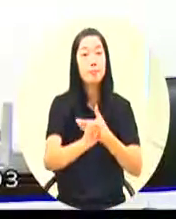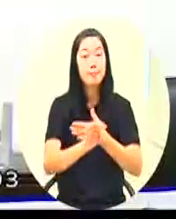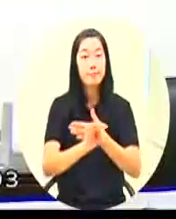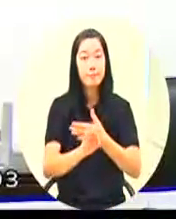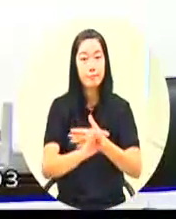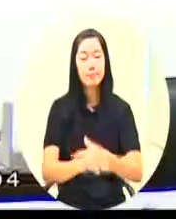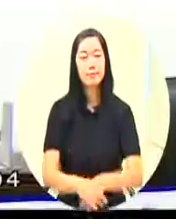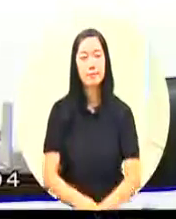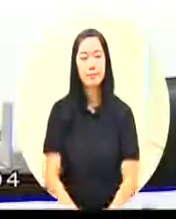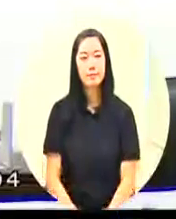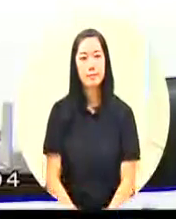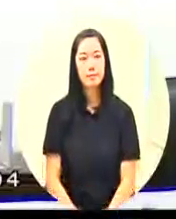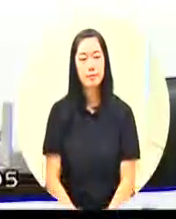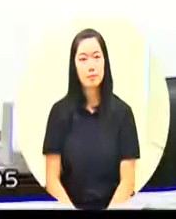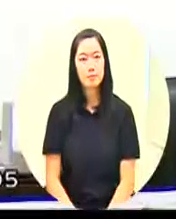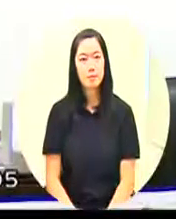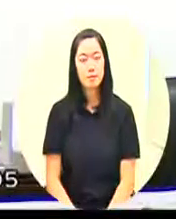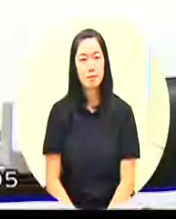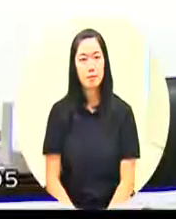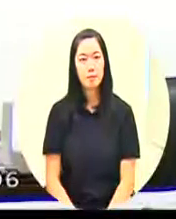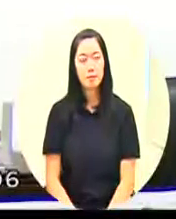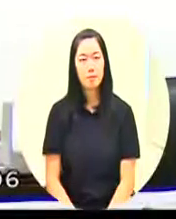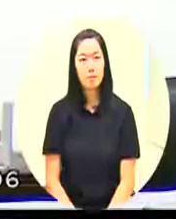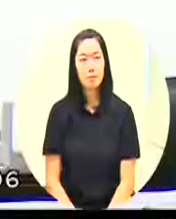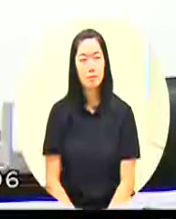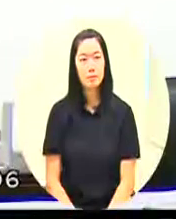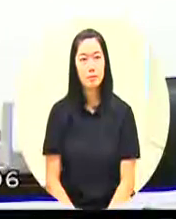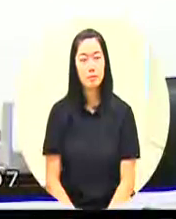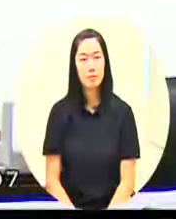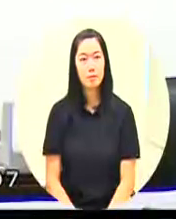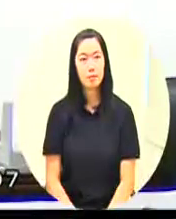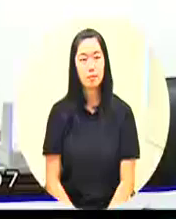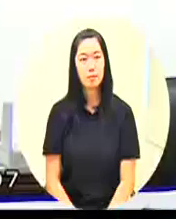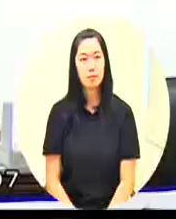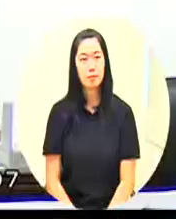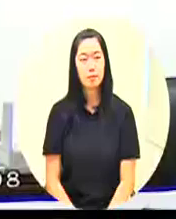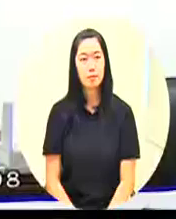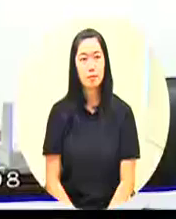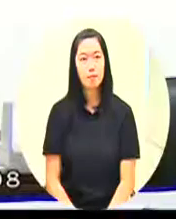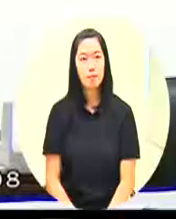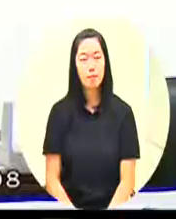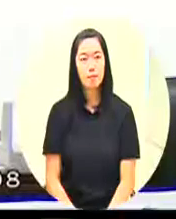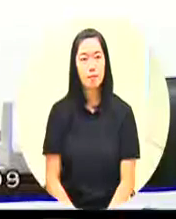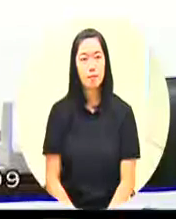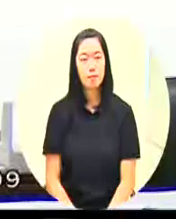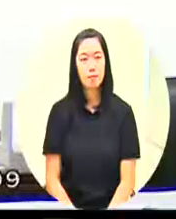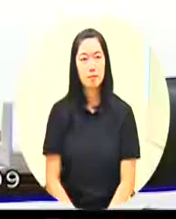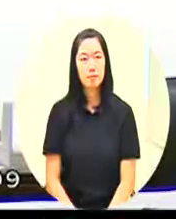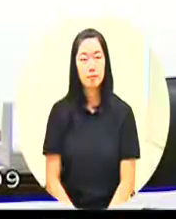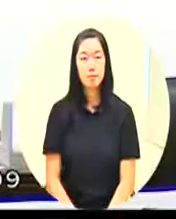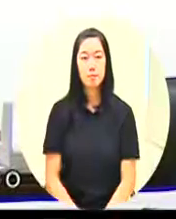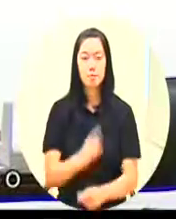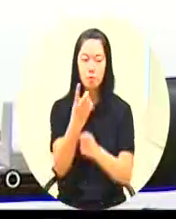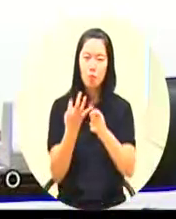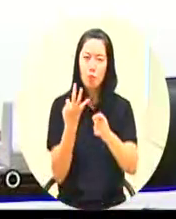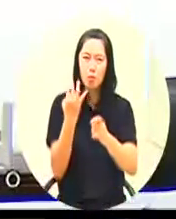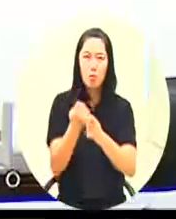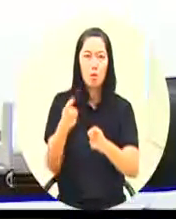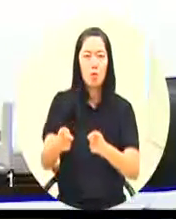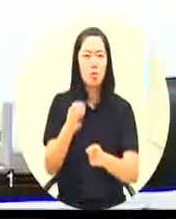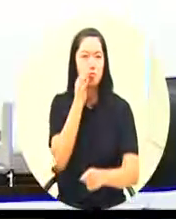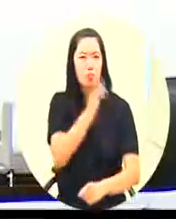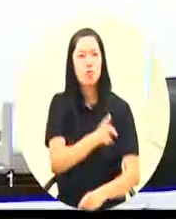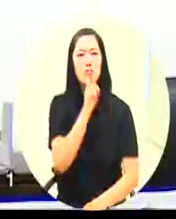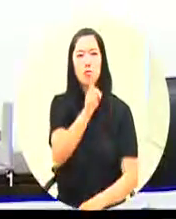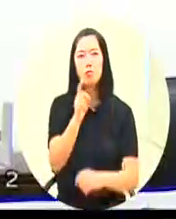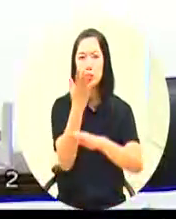对，不方便我们再做调整。那接下来我要提的哦，就是其实这么多年哦，很不喜欢讲校园的性